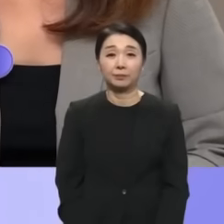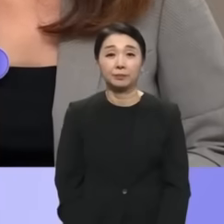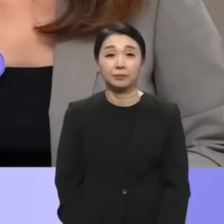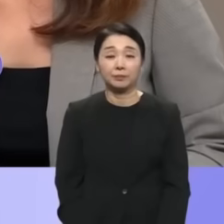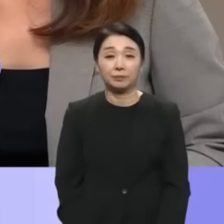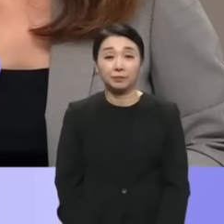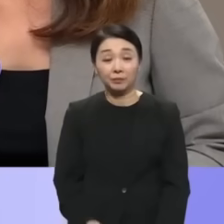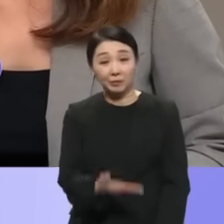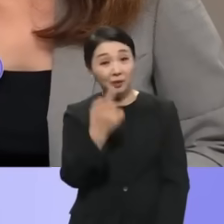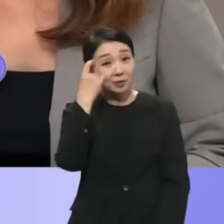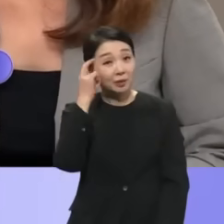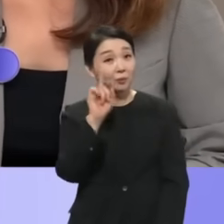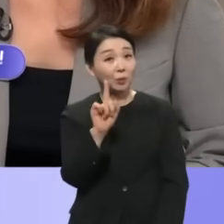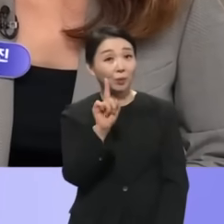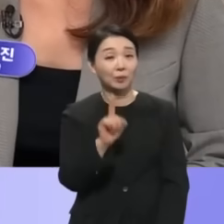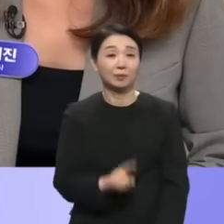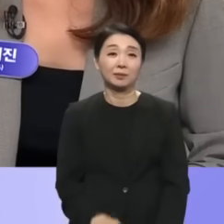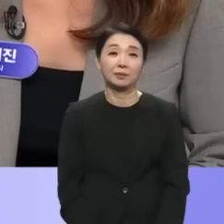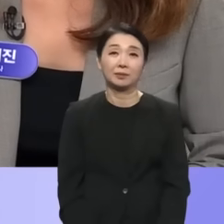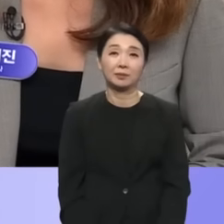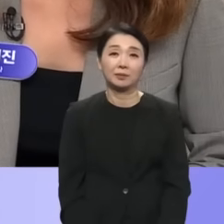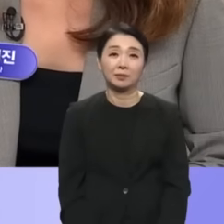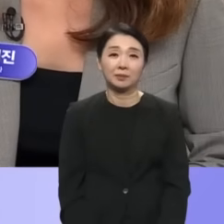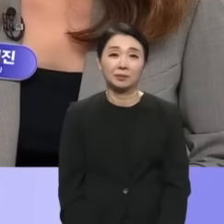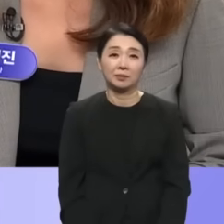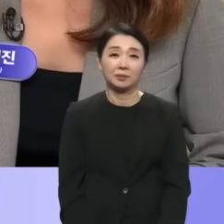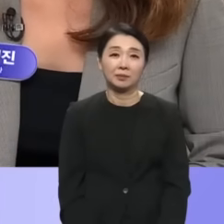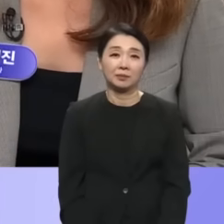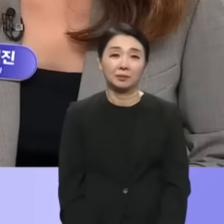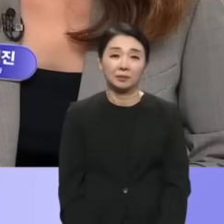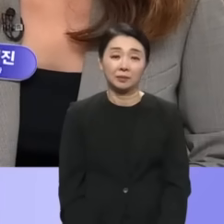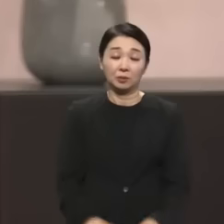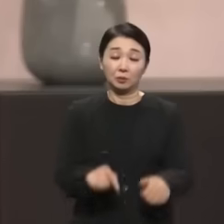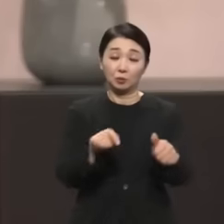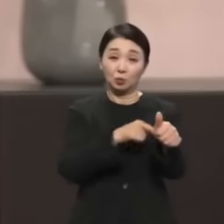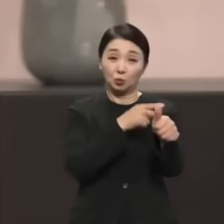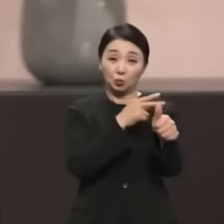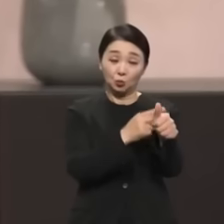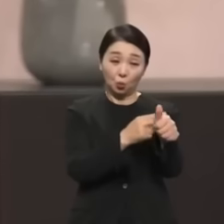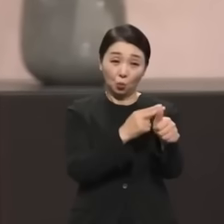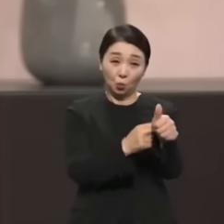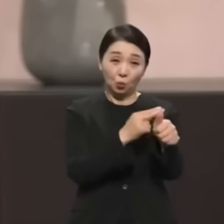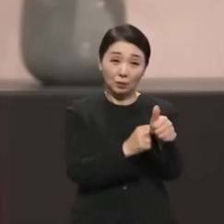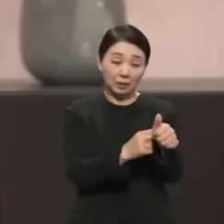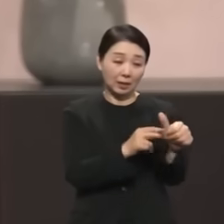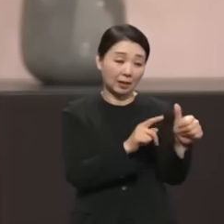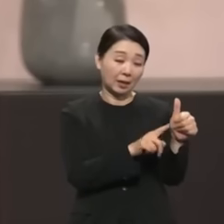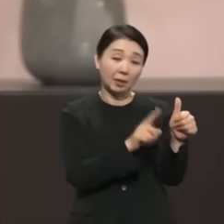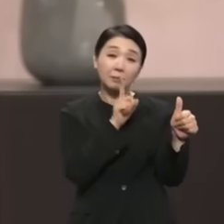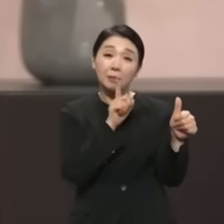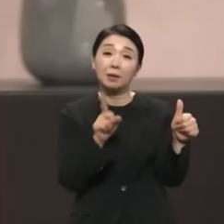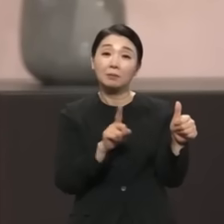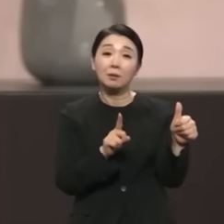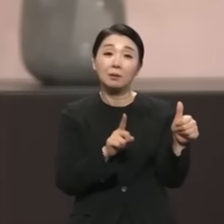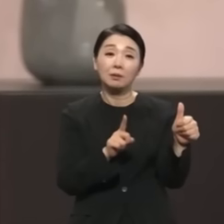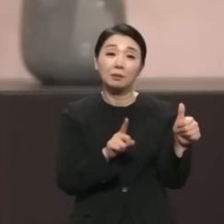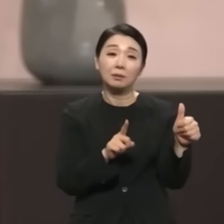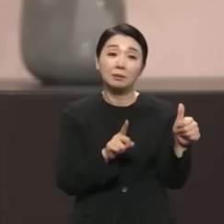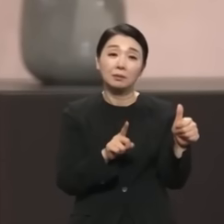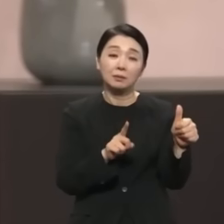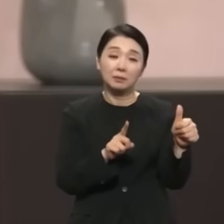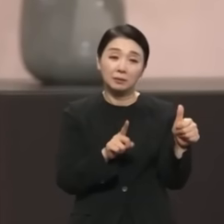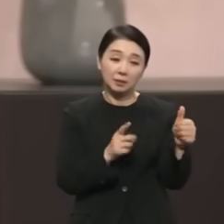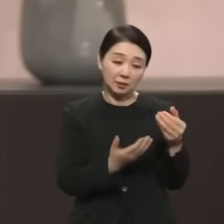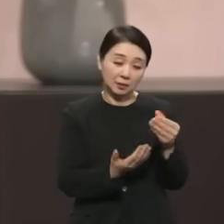드는데 박사님께서는 어떻게 보세요이 부분에 대해서 특수교사 a씨가 언급한 부분이 있었는데요 사실이